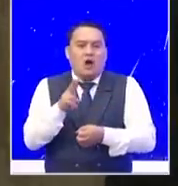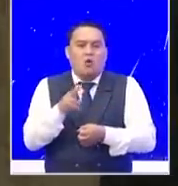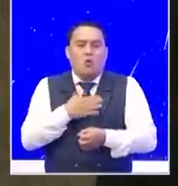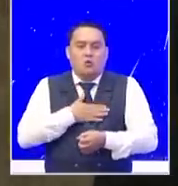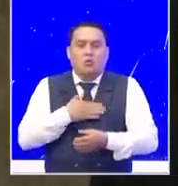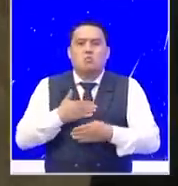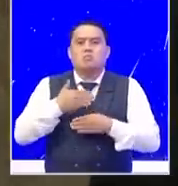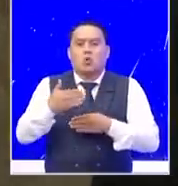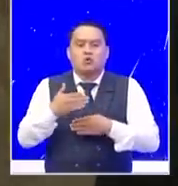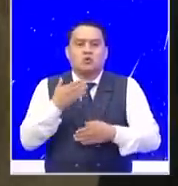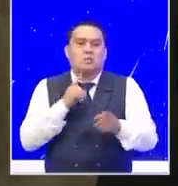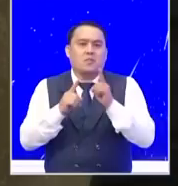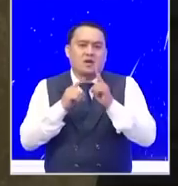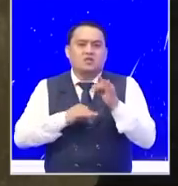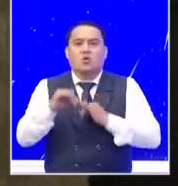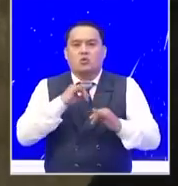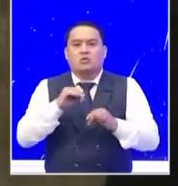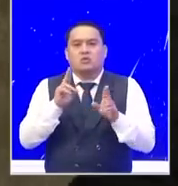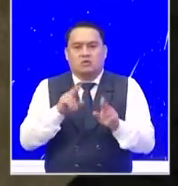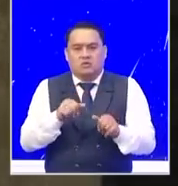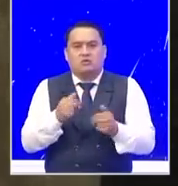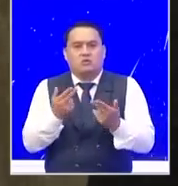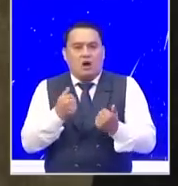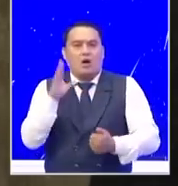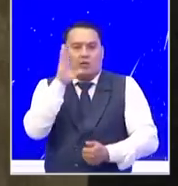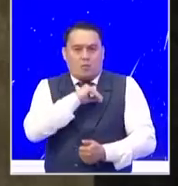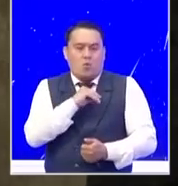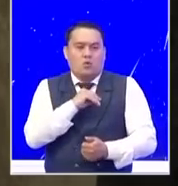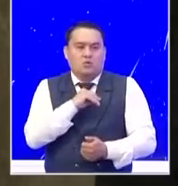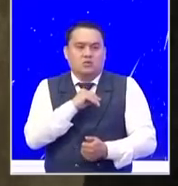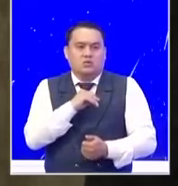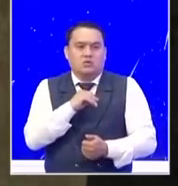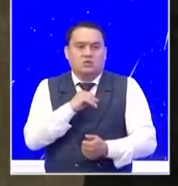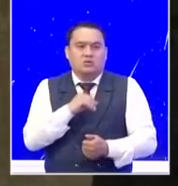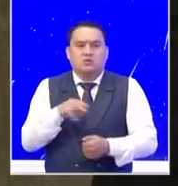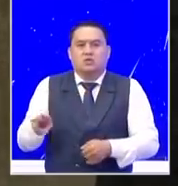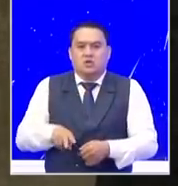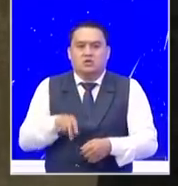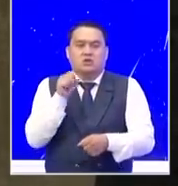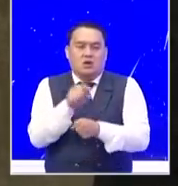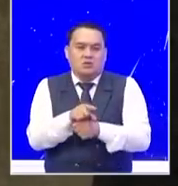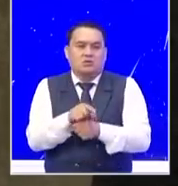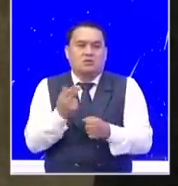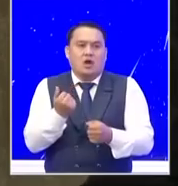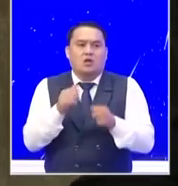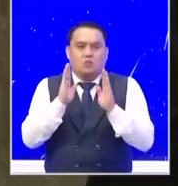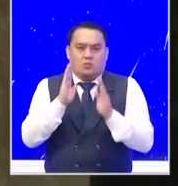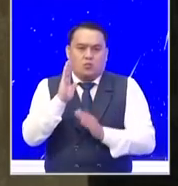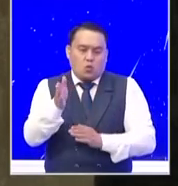выходил после беседы от него с кабинета, и ты думал, да, я сделаю, это же мелочи. Раз шеф сказал, значит, так и будет.